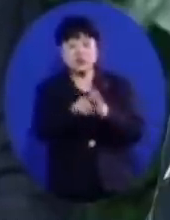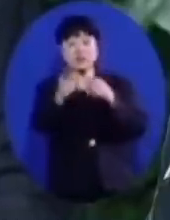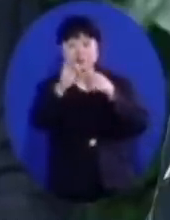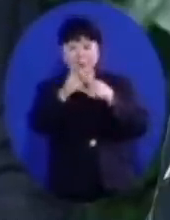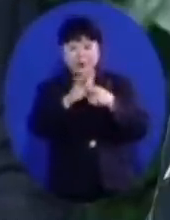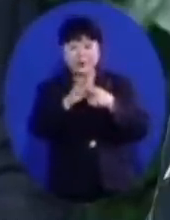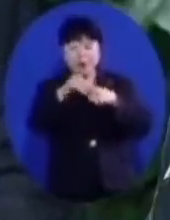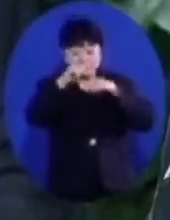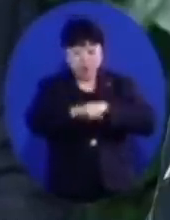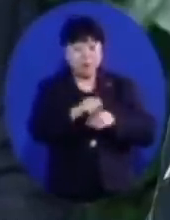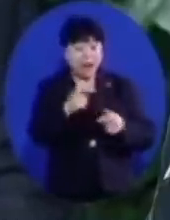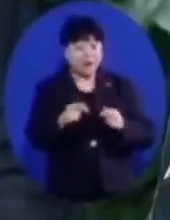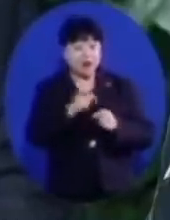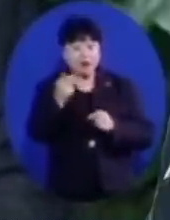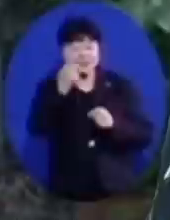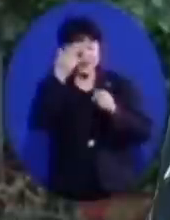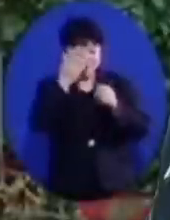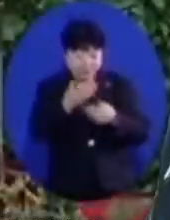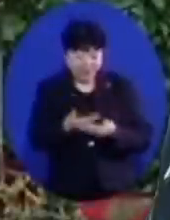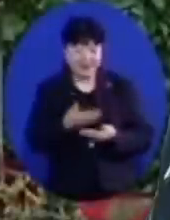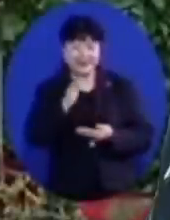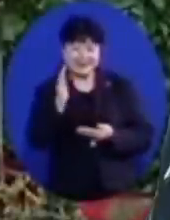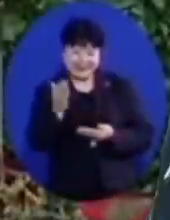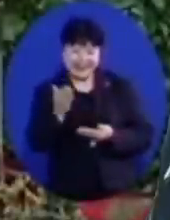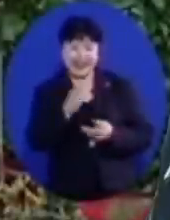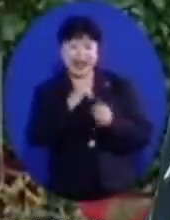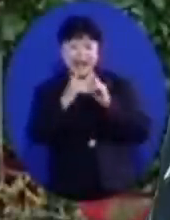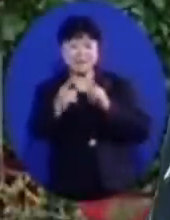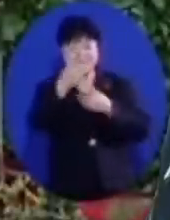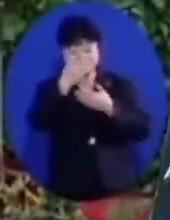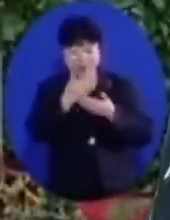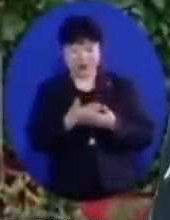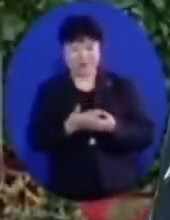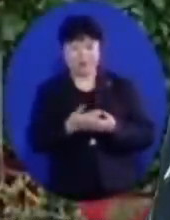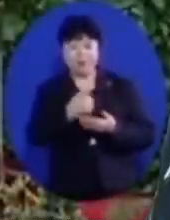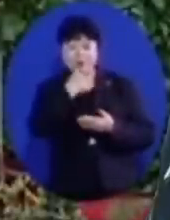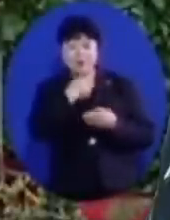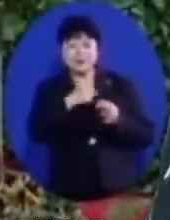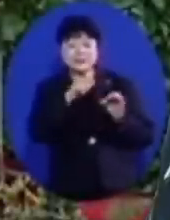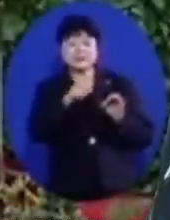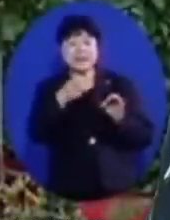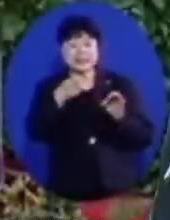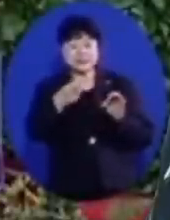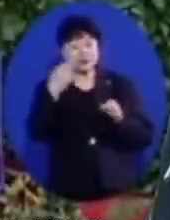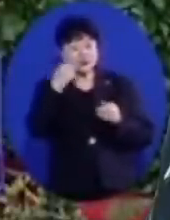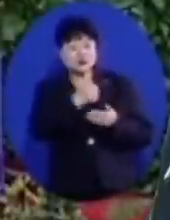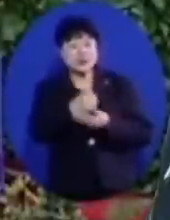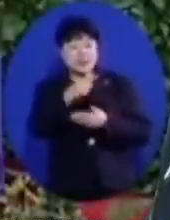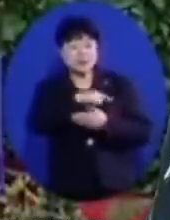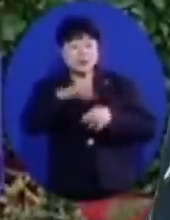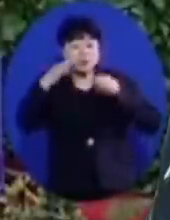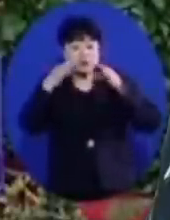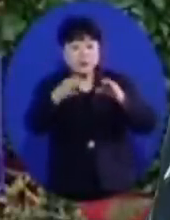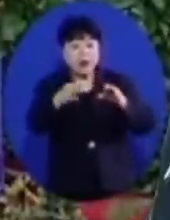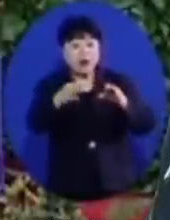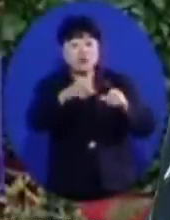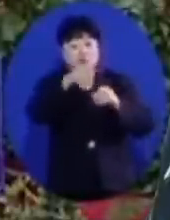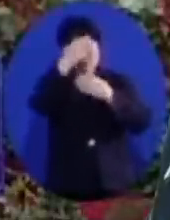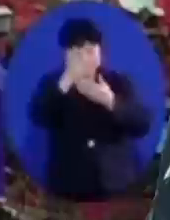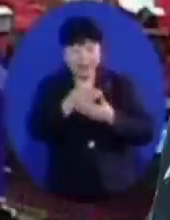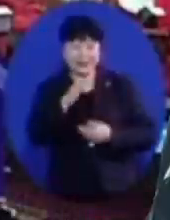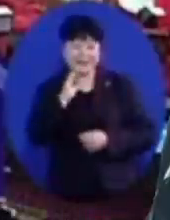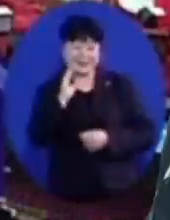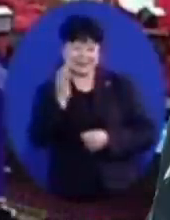믿으면 멸망하지 않고 영생을 얻는다는 말씀을 우리는 받고 로마서 10장 13절에 누구든지 주의 이름을 부르는 자는 구원을